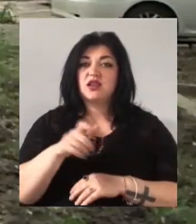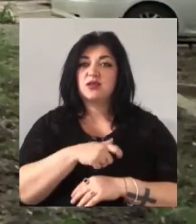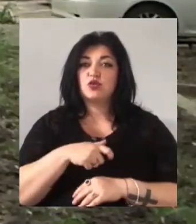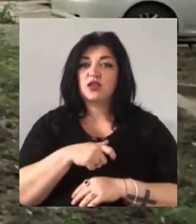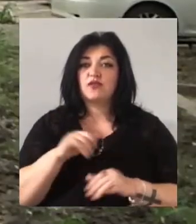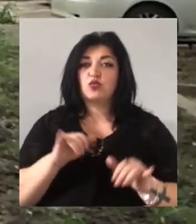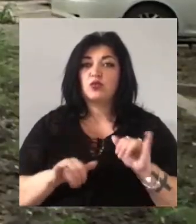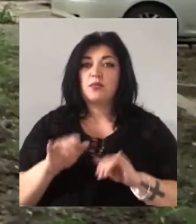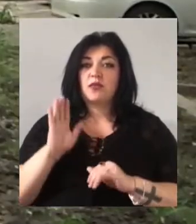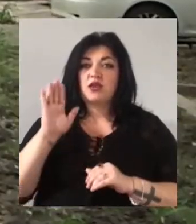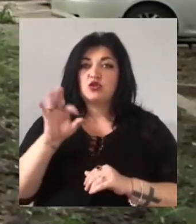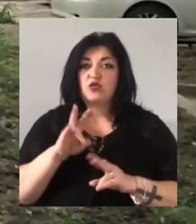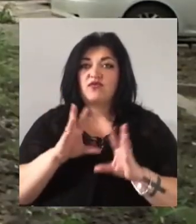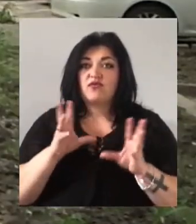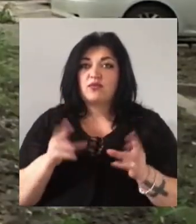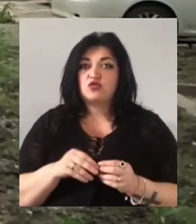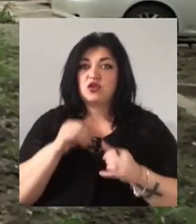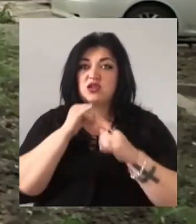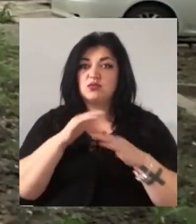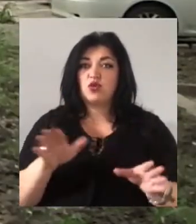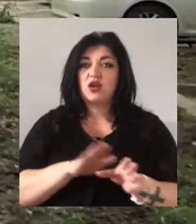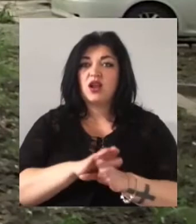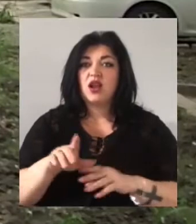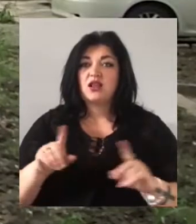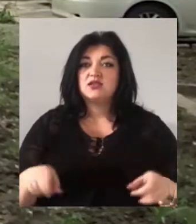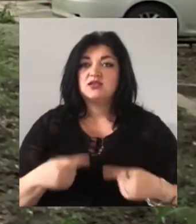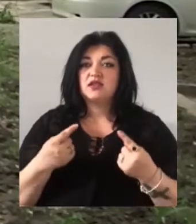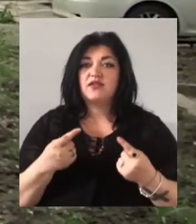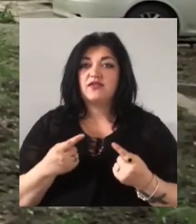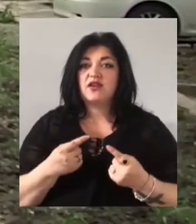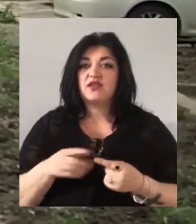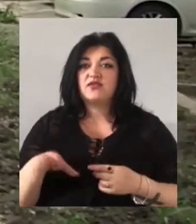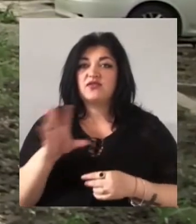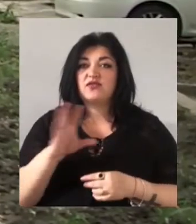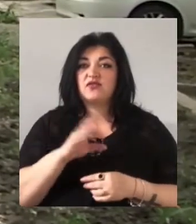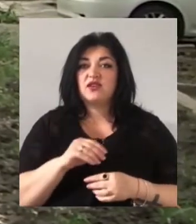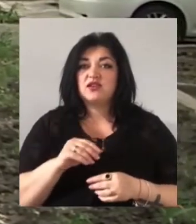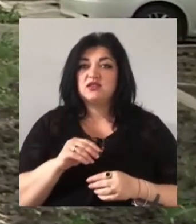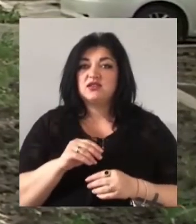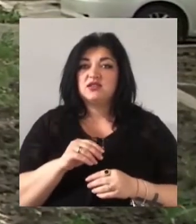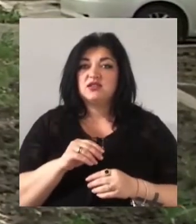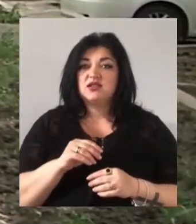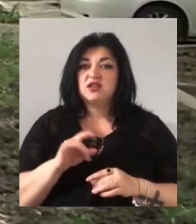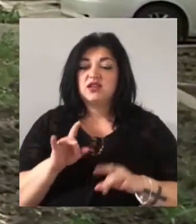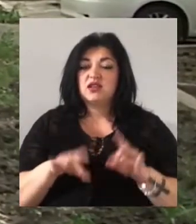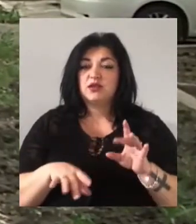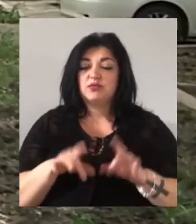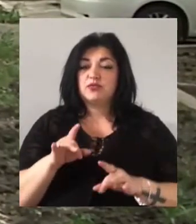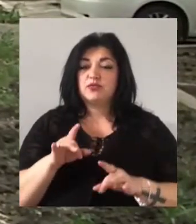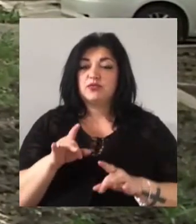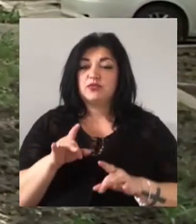Он вообще не смог реализовать весь тот кипиш, который вокруг него создался. То есть эффекта для